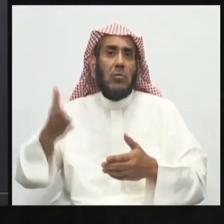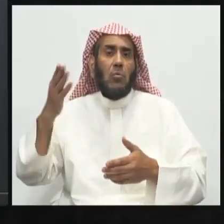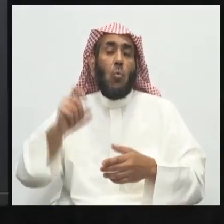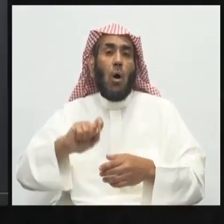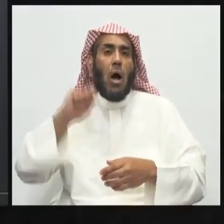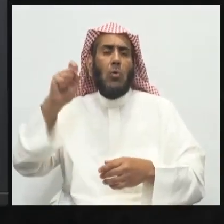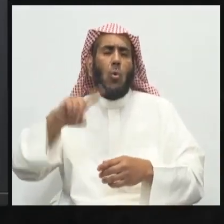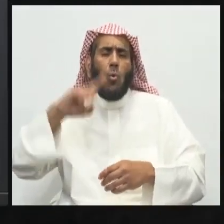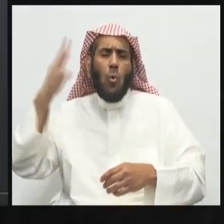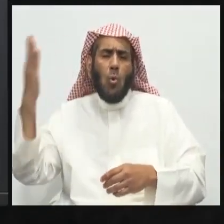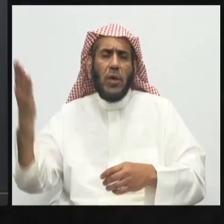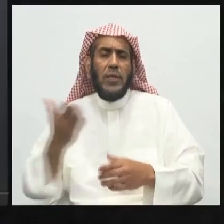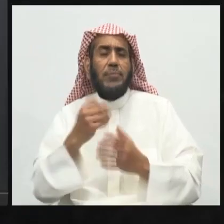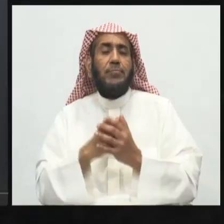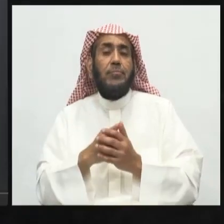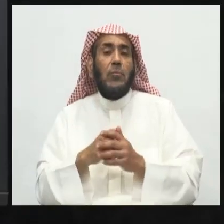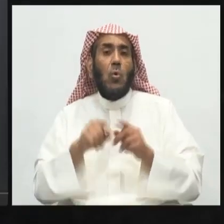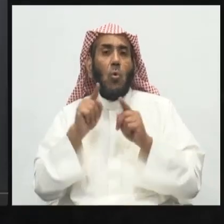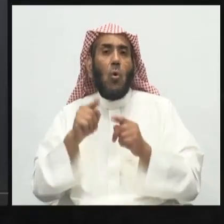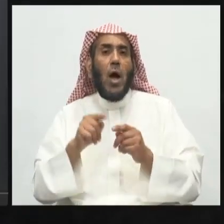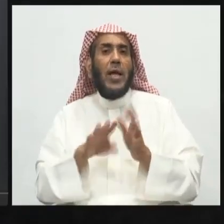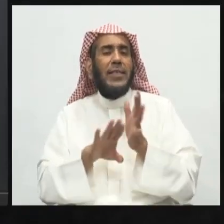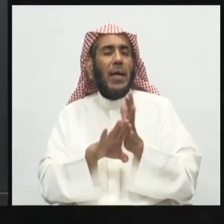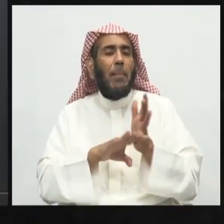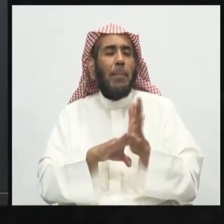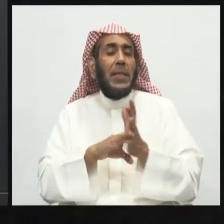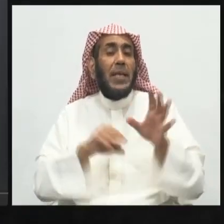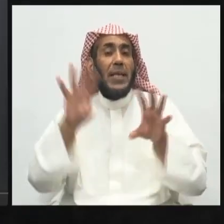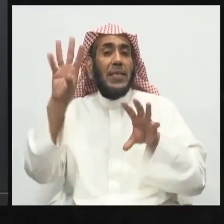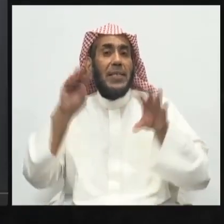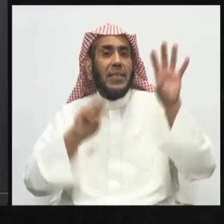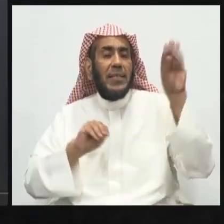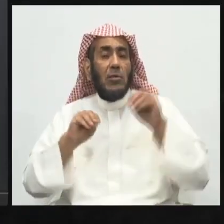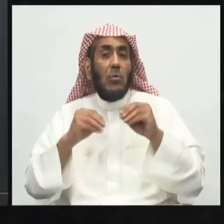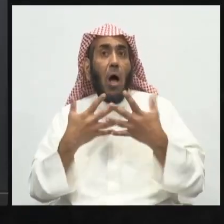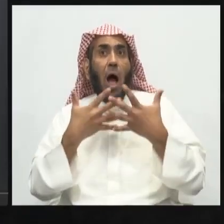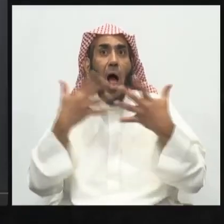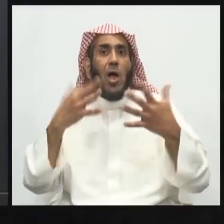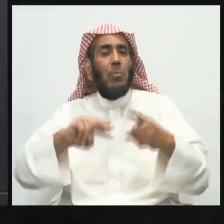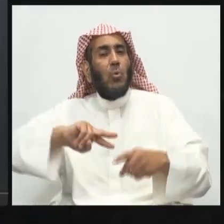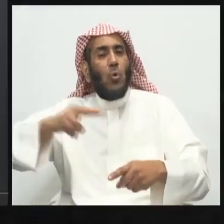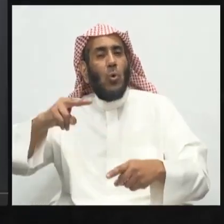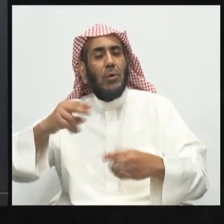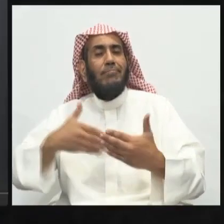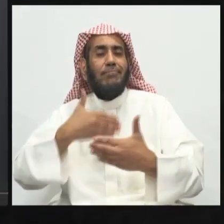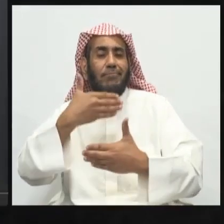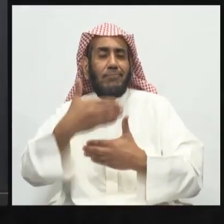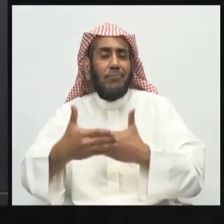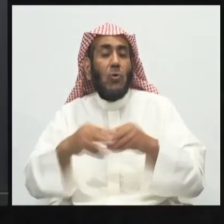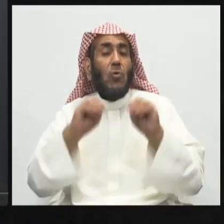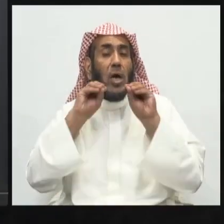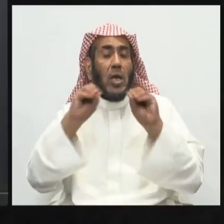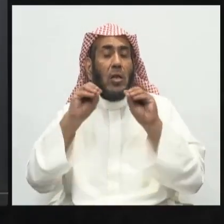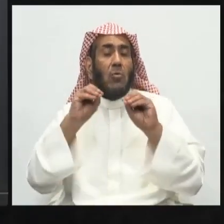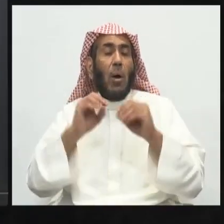قادر على كل شيء وهي تمهيد لقصه ايضا عجيبه اخرى ستاتي وسوف نذكرها